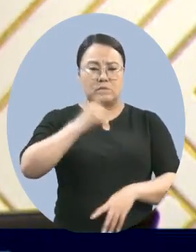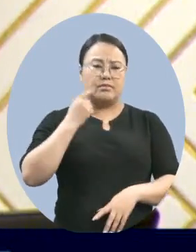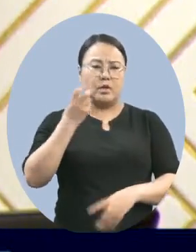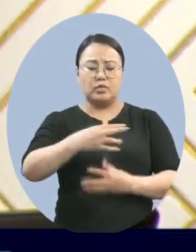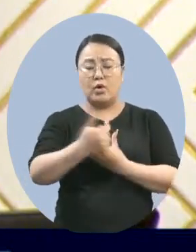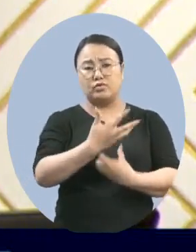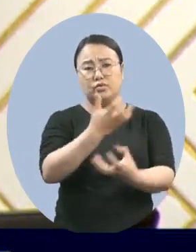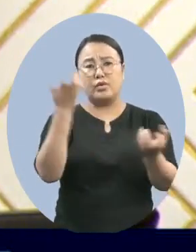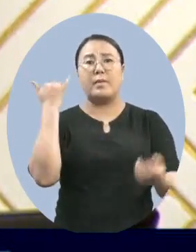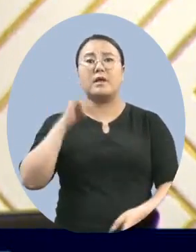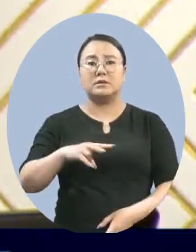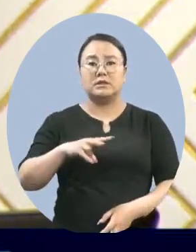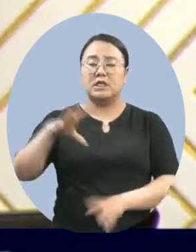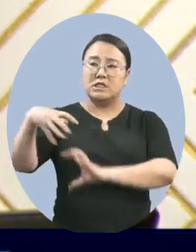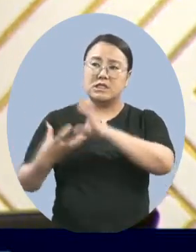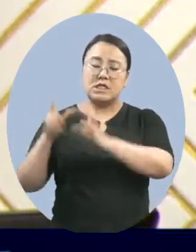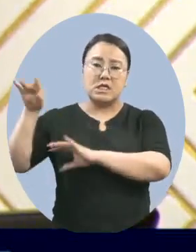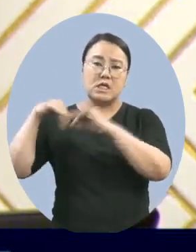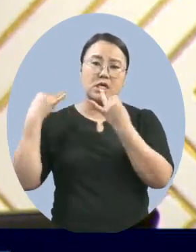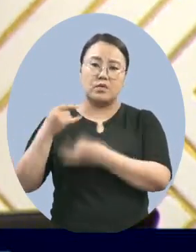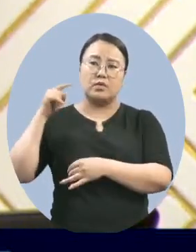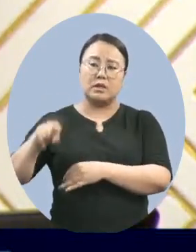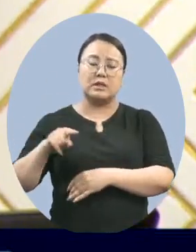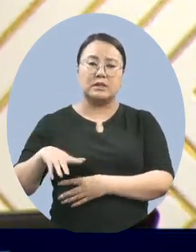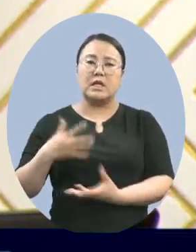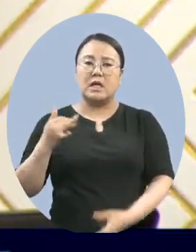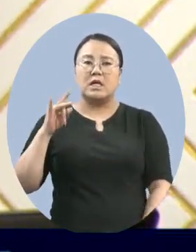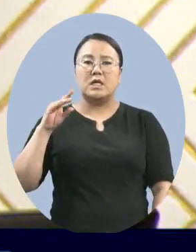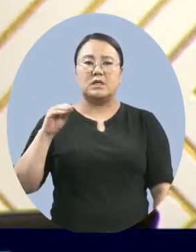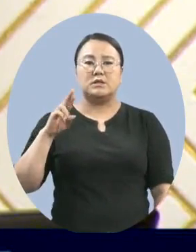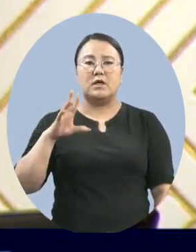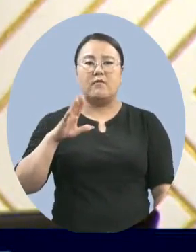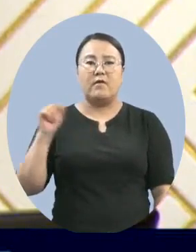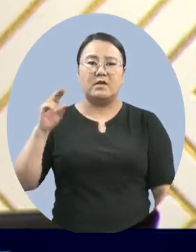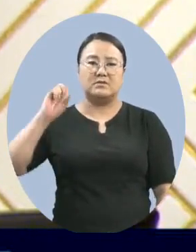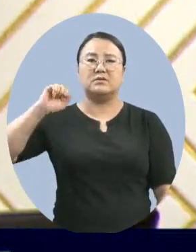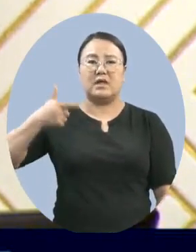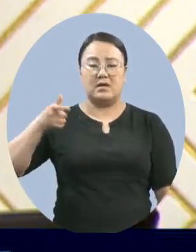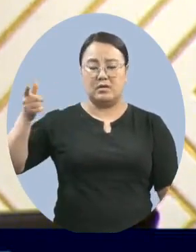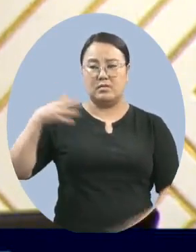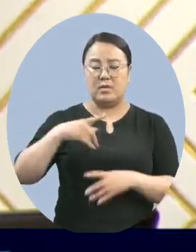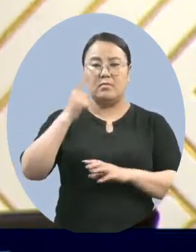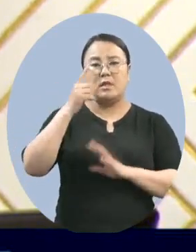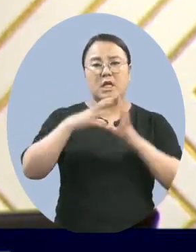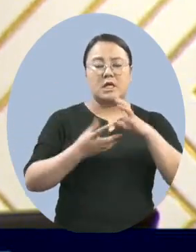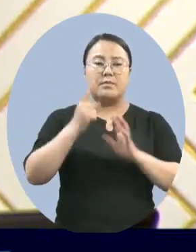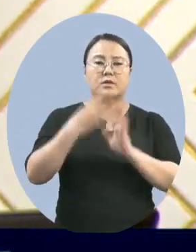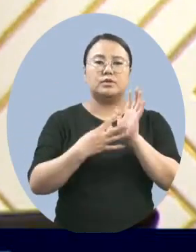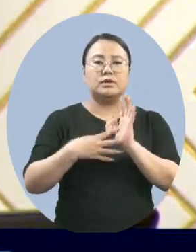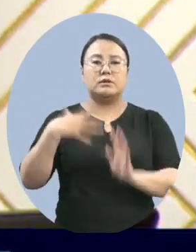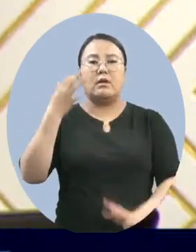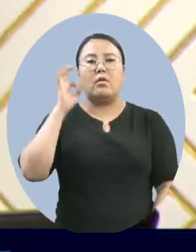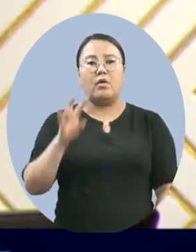их. Дэлхийн парламент яагаад энийг ирж яваа цаг гэж хэлж байгаа юм бэ гэхээр дэлхийд 1995 онд